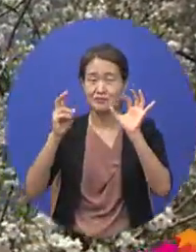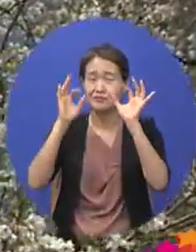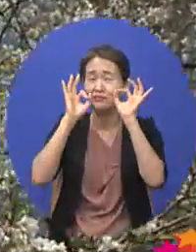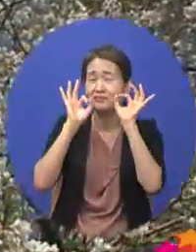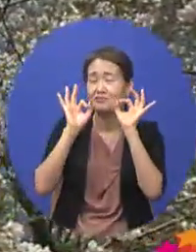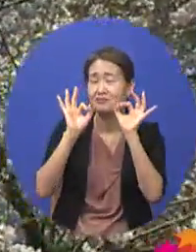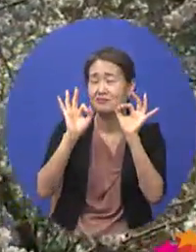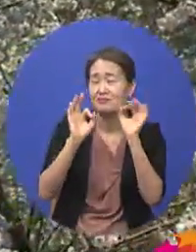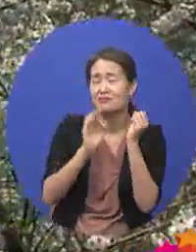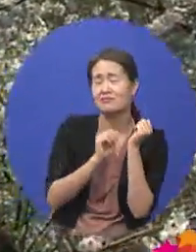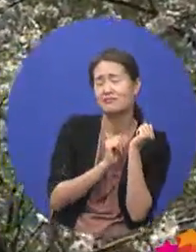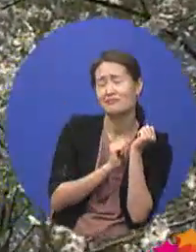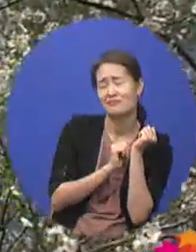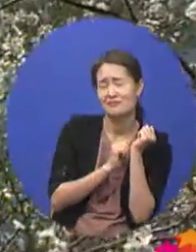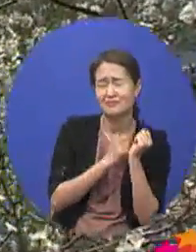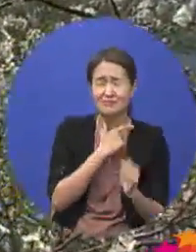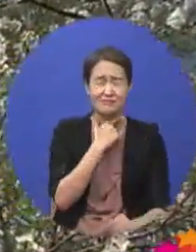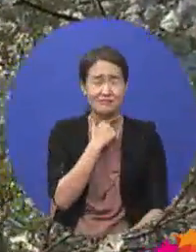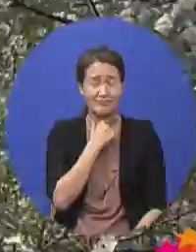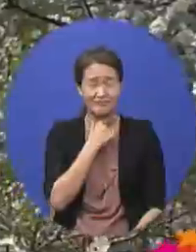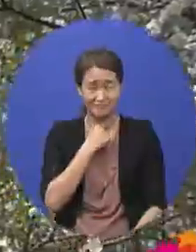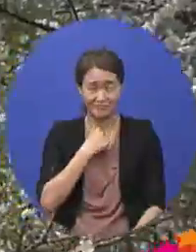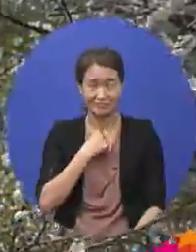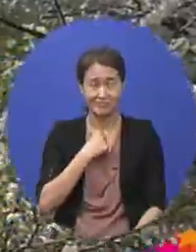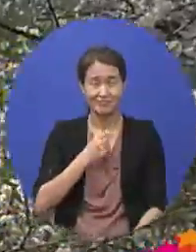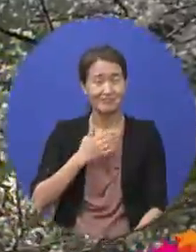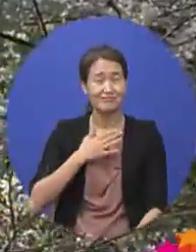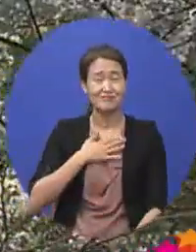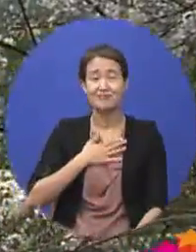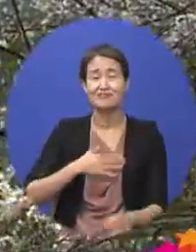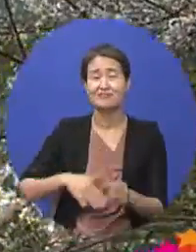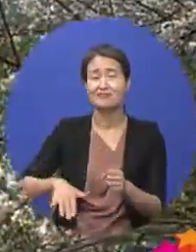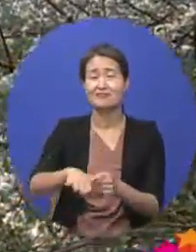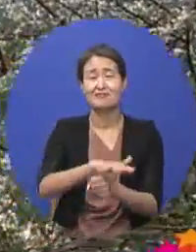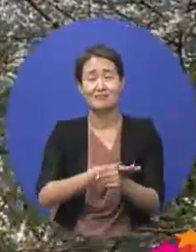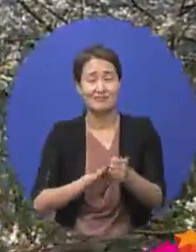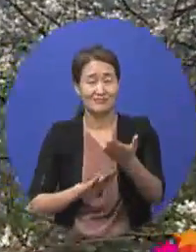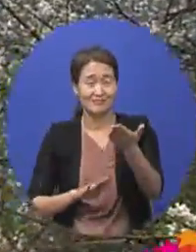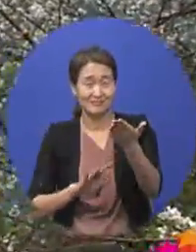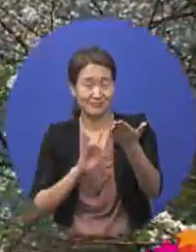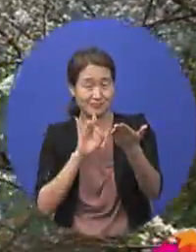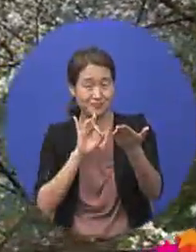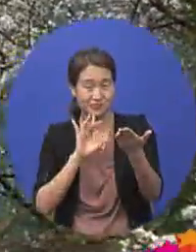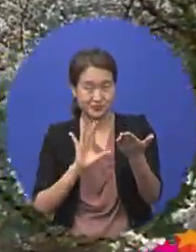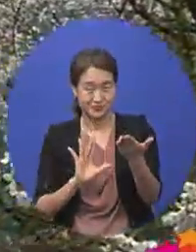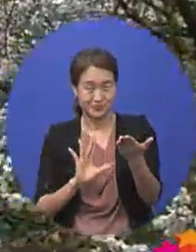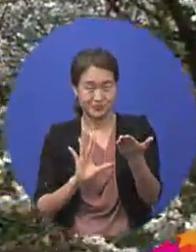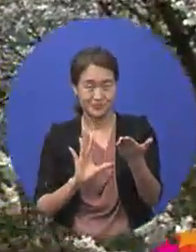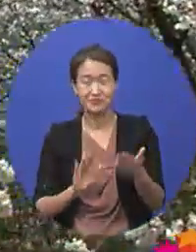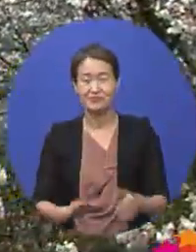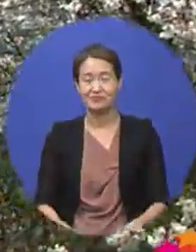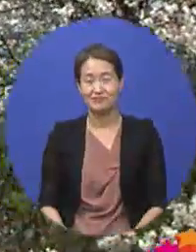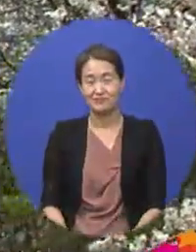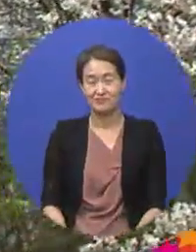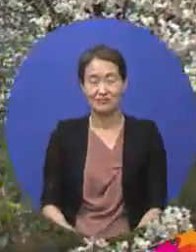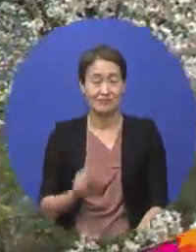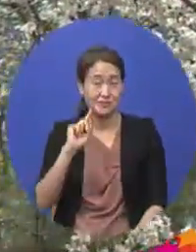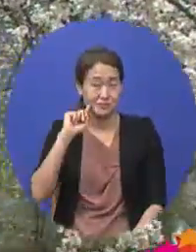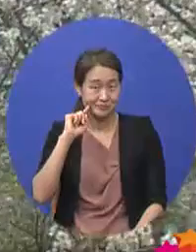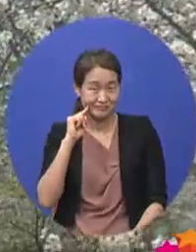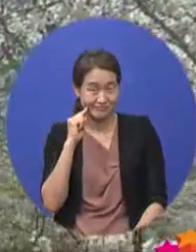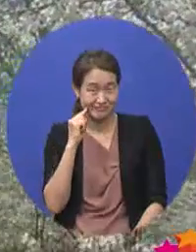생명이에요. 그것도 파도 안기고 싶은 내 사랑 당신뿐이죠.